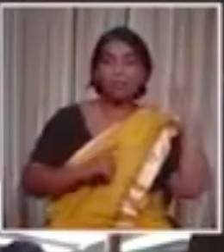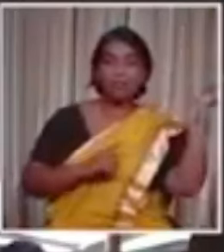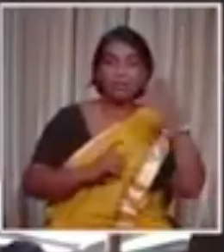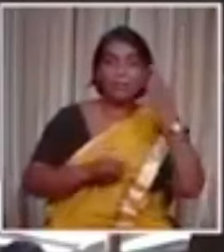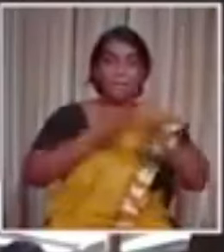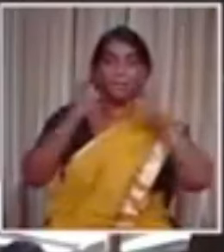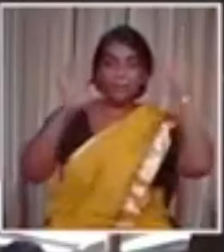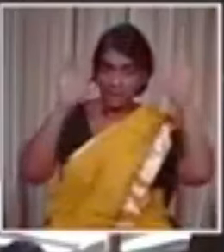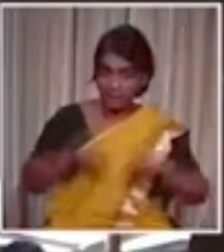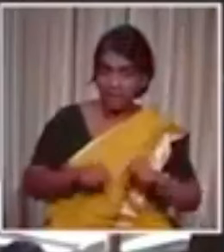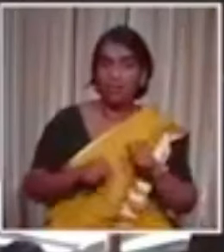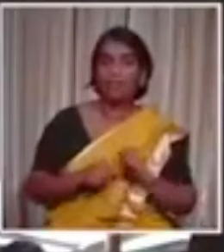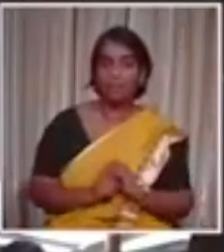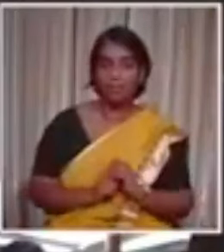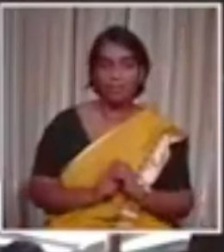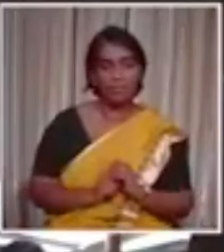ආයෝජන ගිනවා.